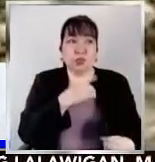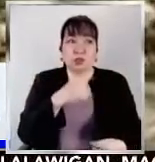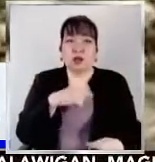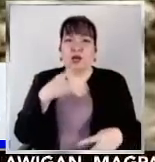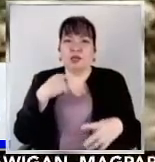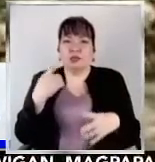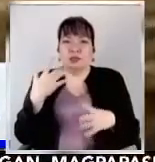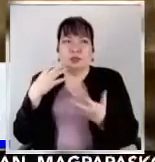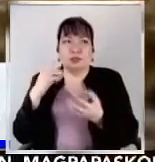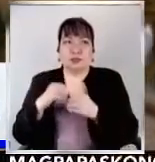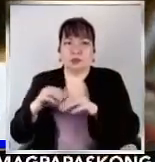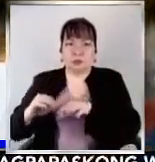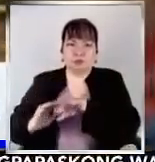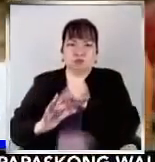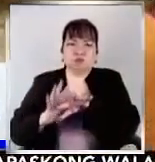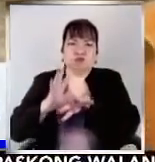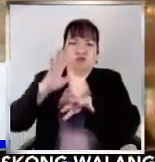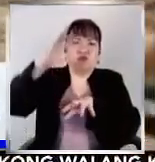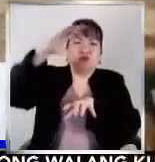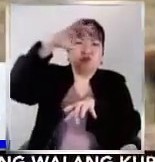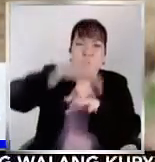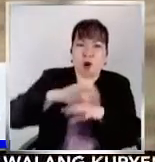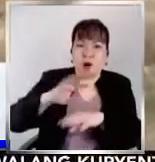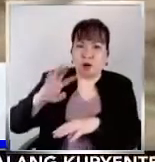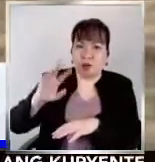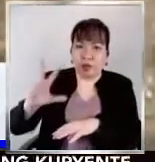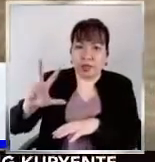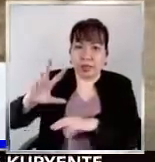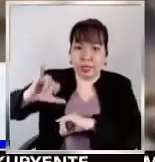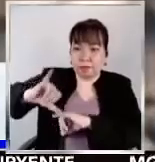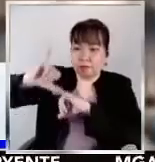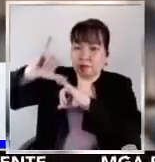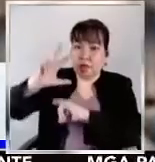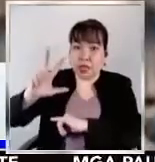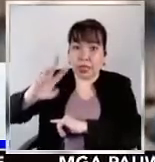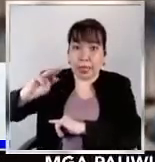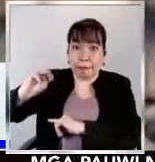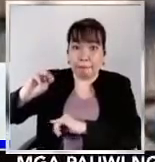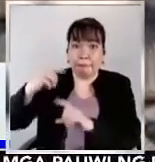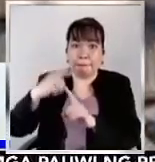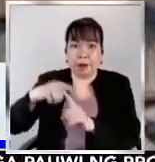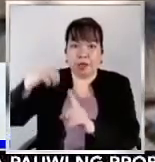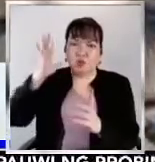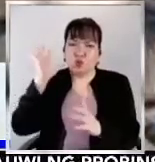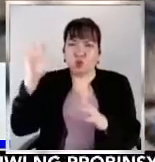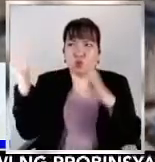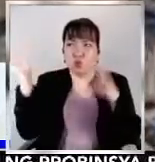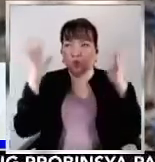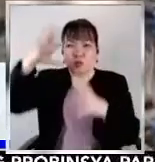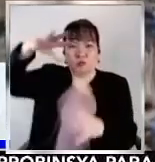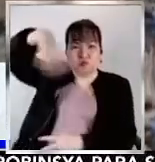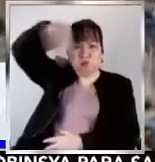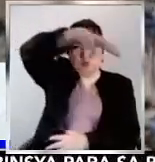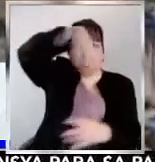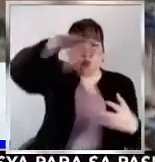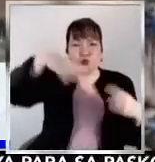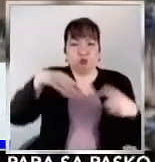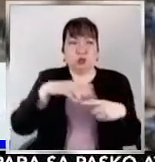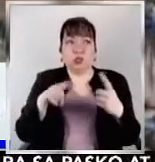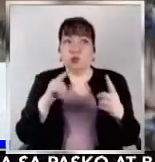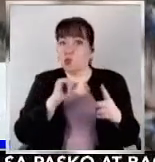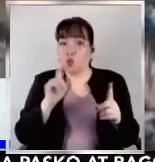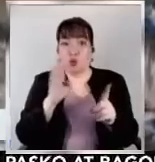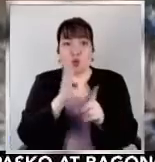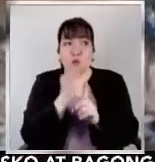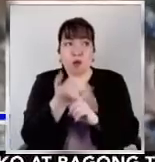ng 3 metro at hangin na anilay malabuhawi. Halos lahat ng barangay ng Padre Burgos nakaharap sa dagat,